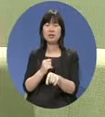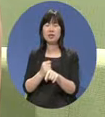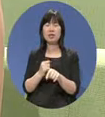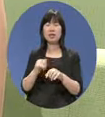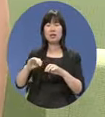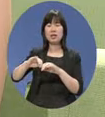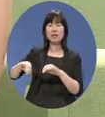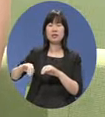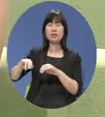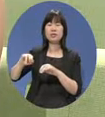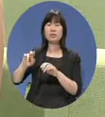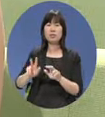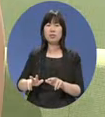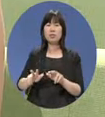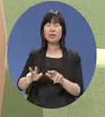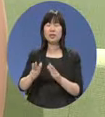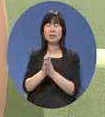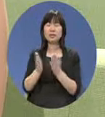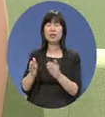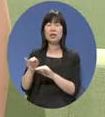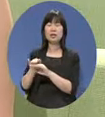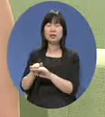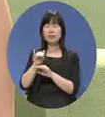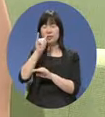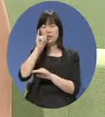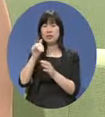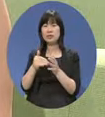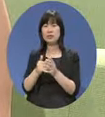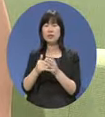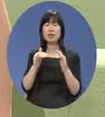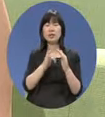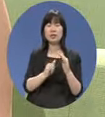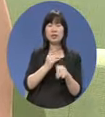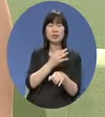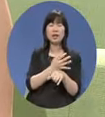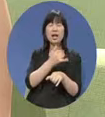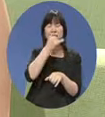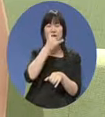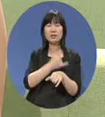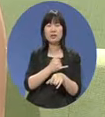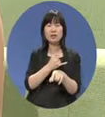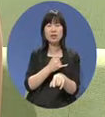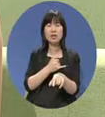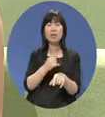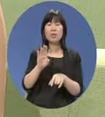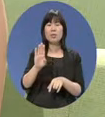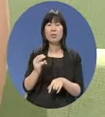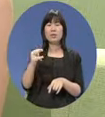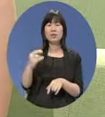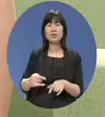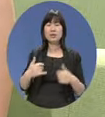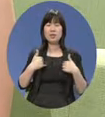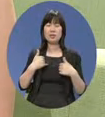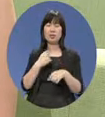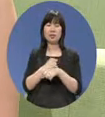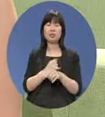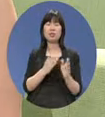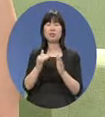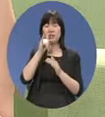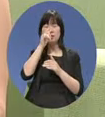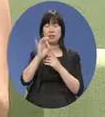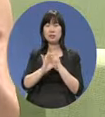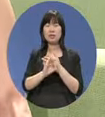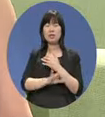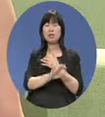한쪽 옆에는 뭐 이렇게 우리가 책도 놓고 가족이 간단히 할 수 있는 뭐 보드 게임이나 네. 이런 것들도 준비해